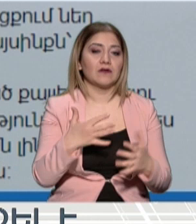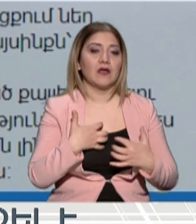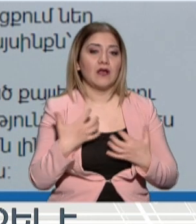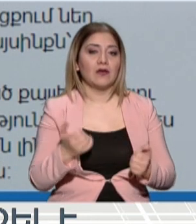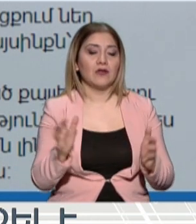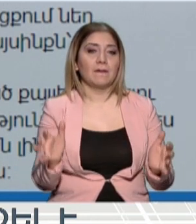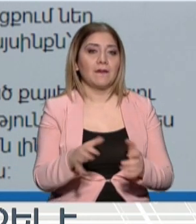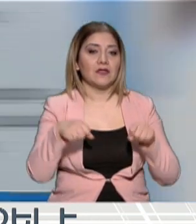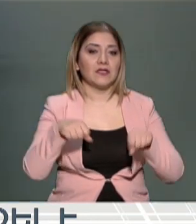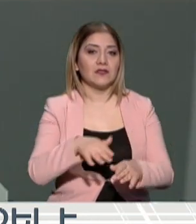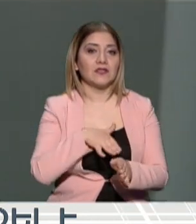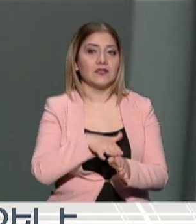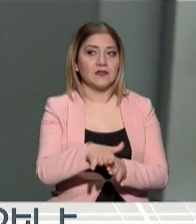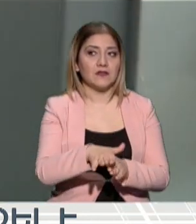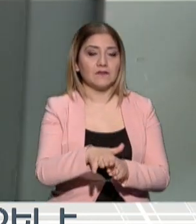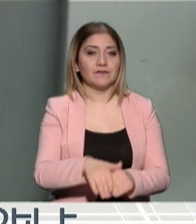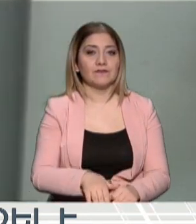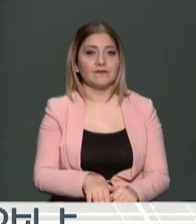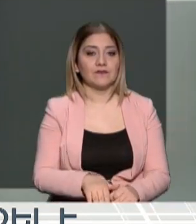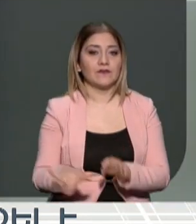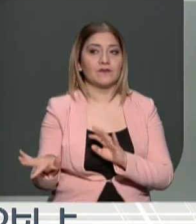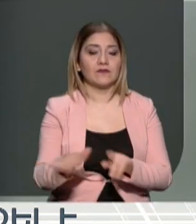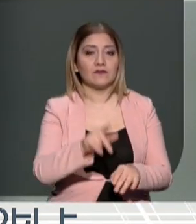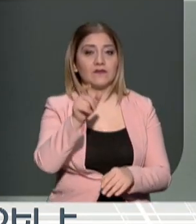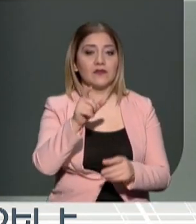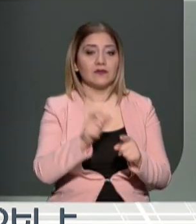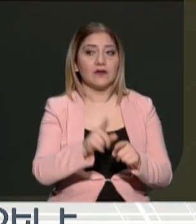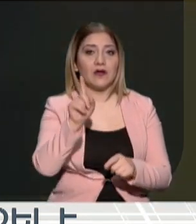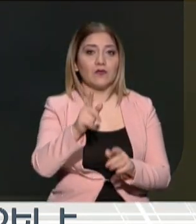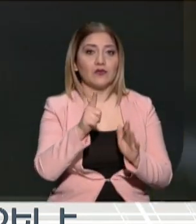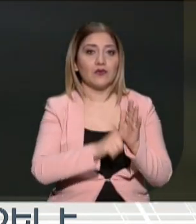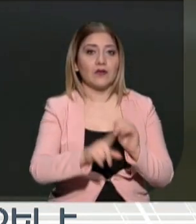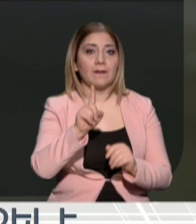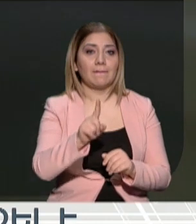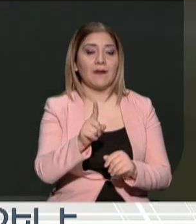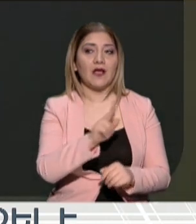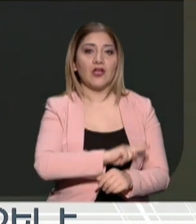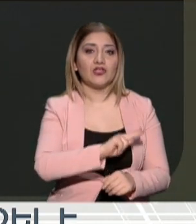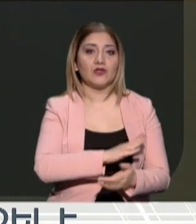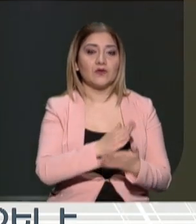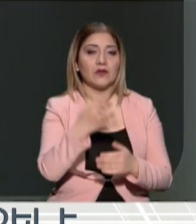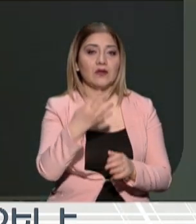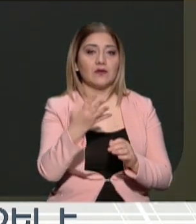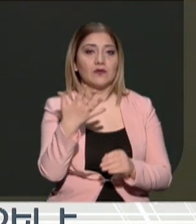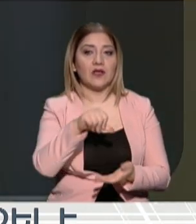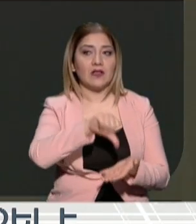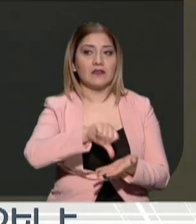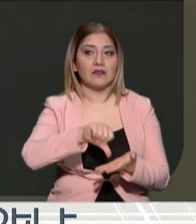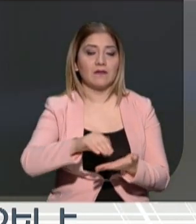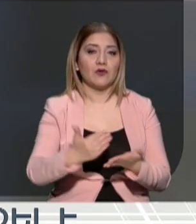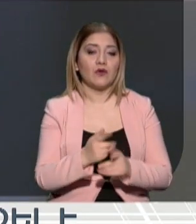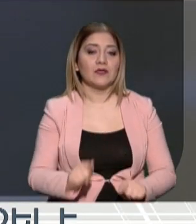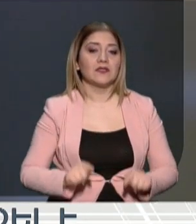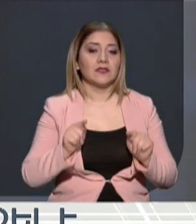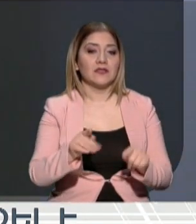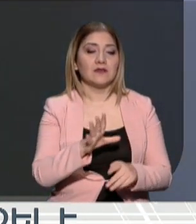առողջության պահպանման իրավունքը։ Գործառույթ իրականացնող Մարմին ունի 171 հաստիկ, անձնակազմի 45 անդամ նոր է անցել